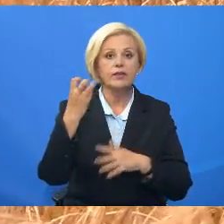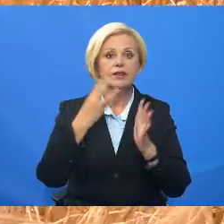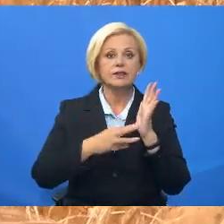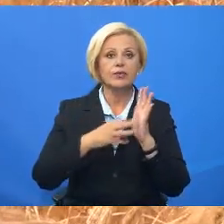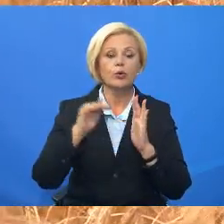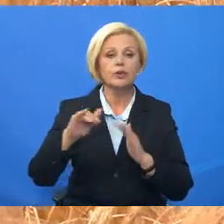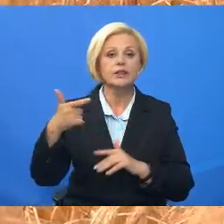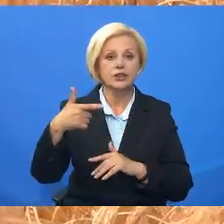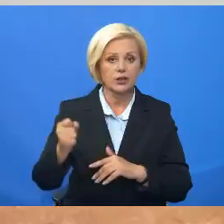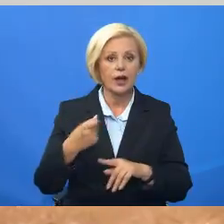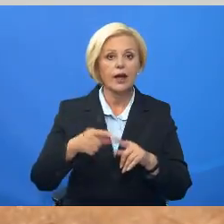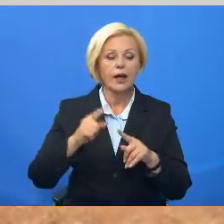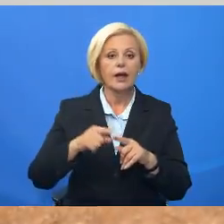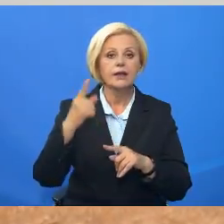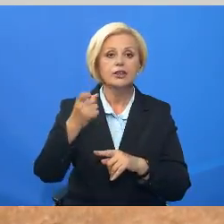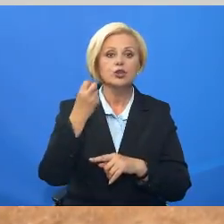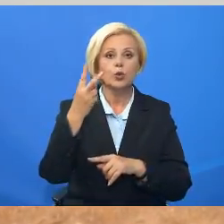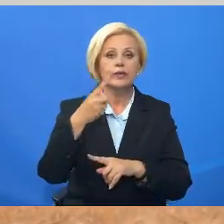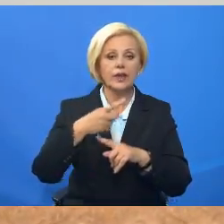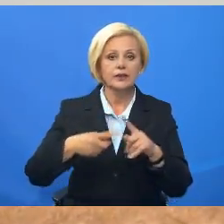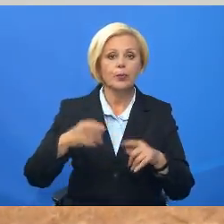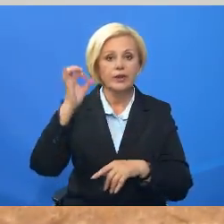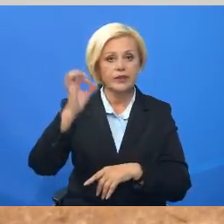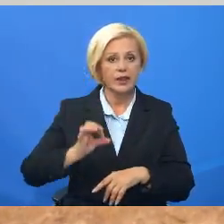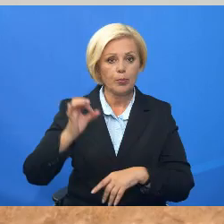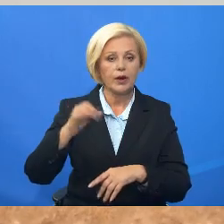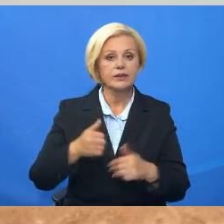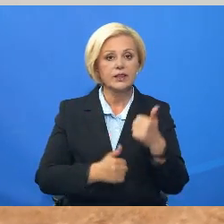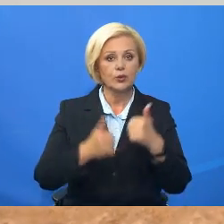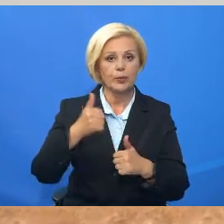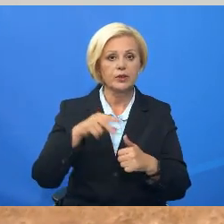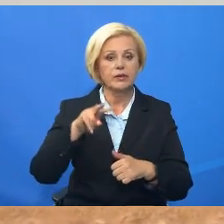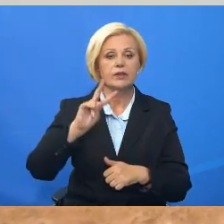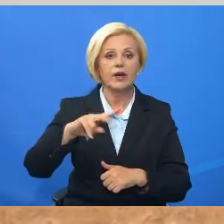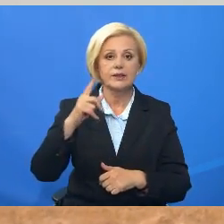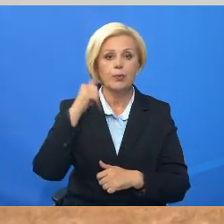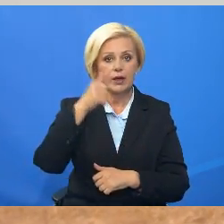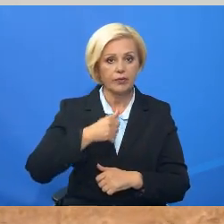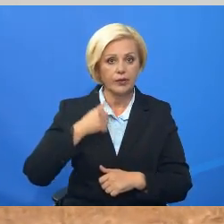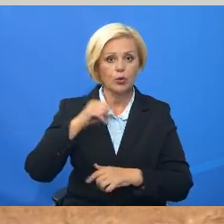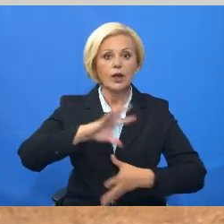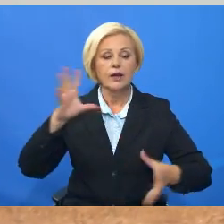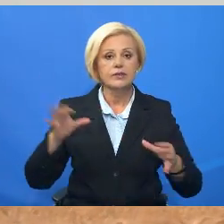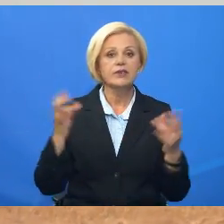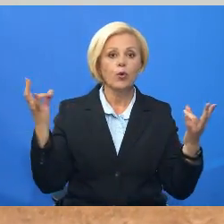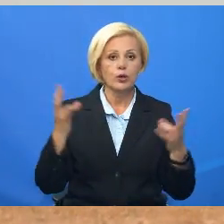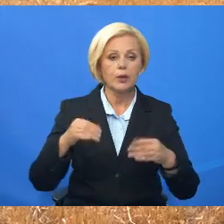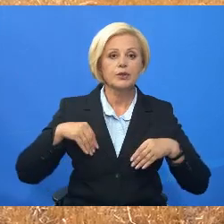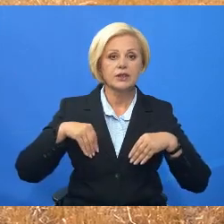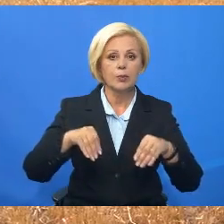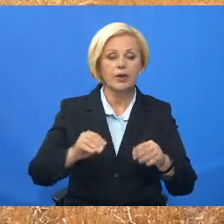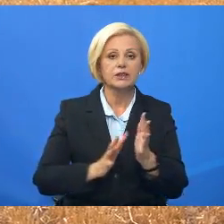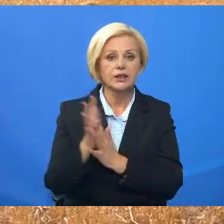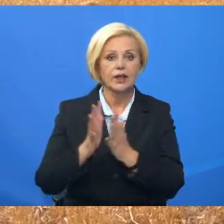тысяч гектараў. Гэта 113,5% да ўзроўню 2021-га. Усяго неабходна пасеяць